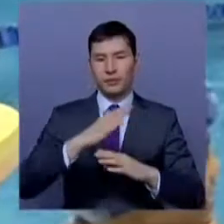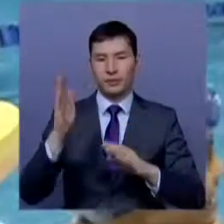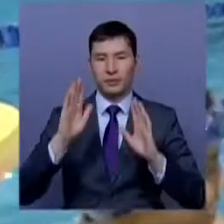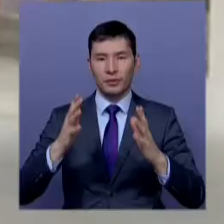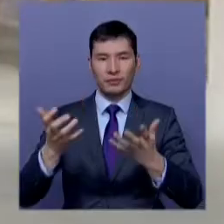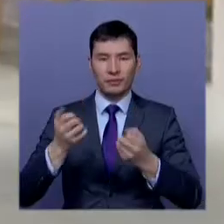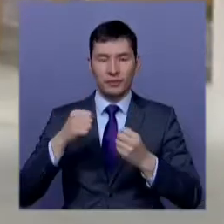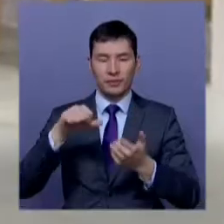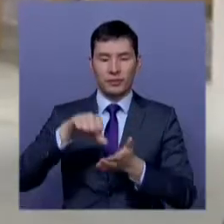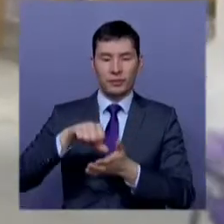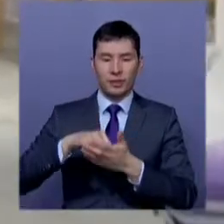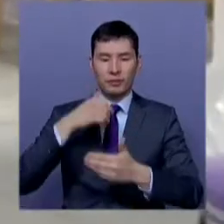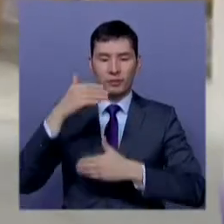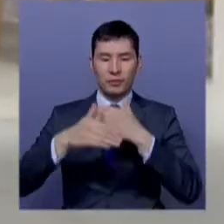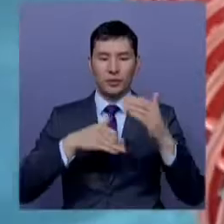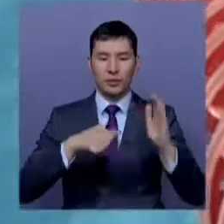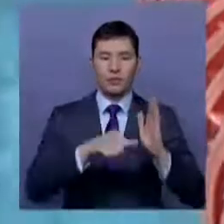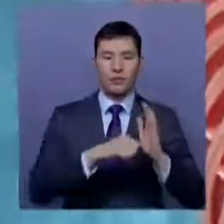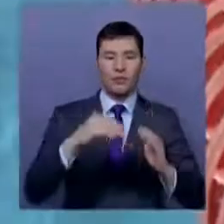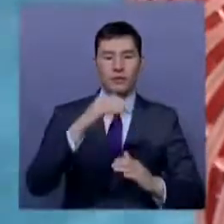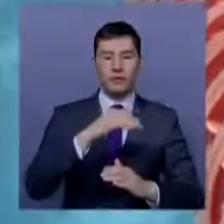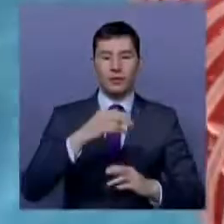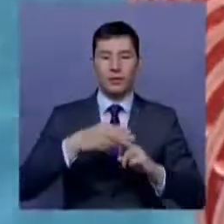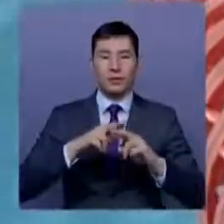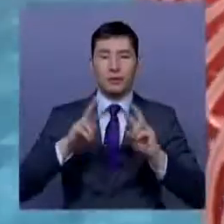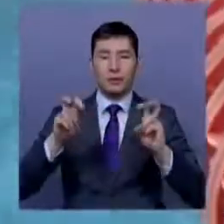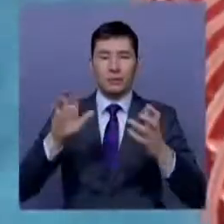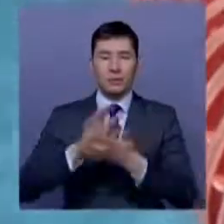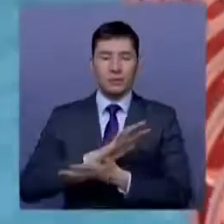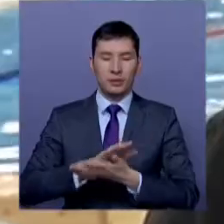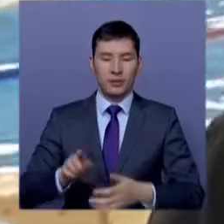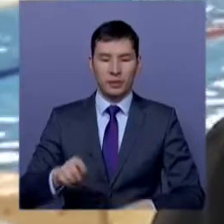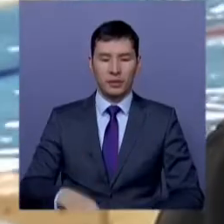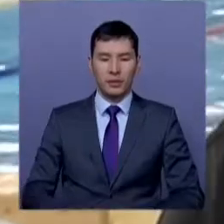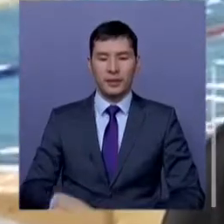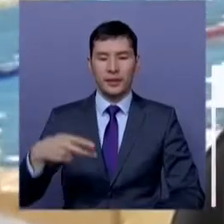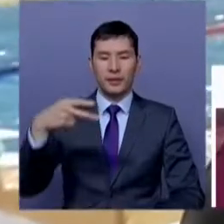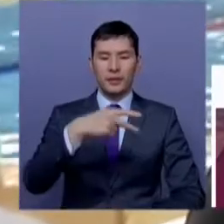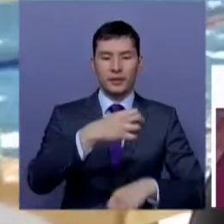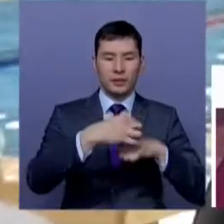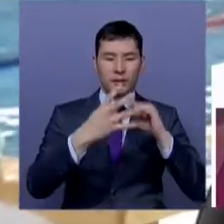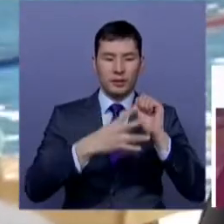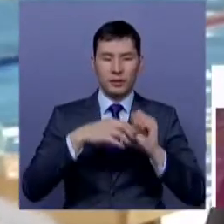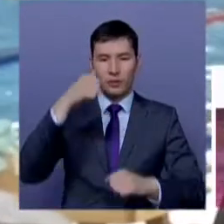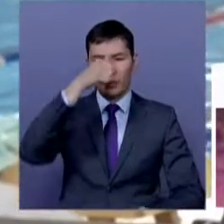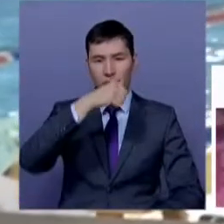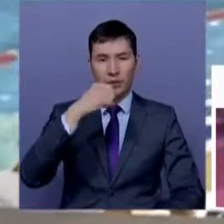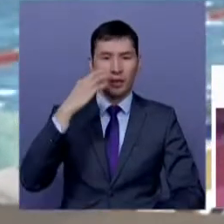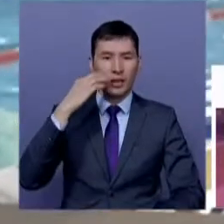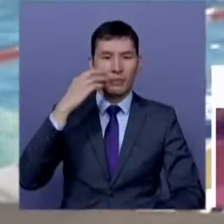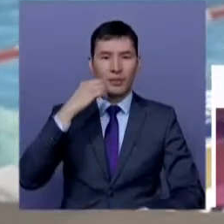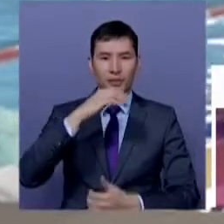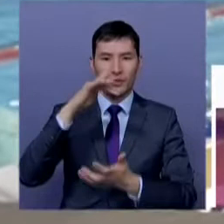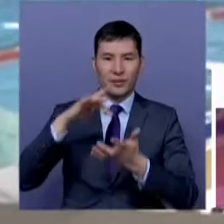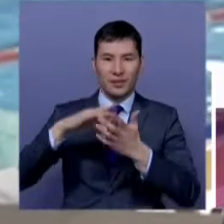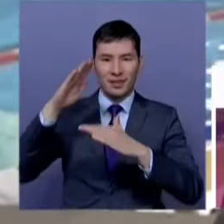бастап пайдалануға берілген спорт мектебі тегін жұмыс істейді. 2019 жылы Алматы қаласының әкімдігіне